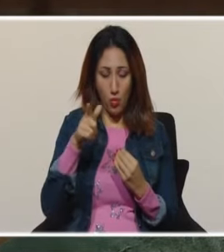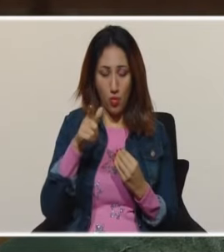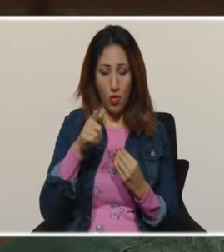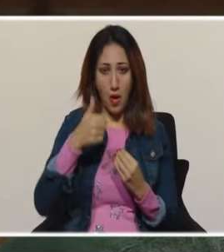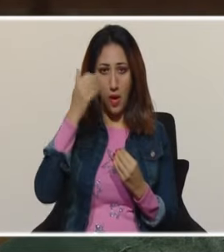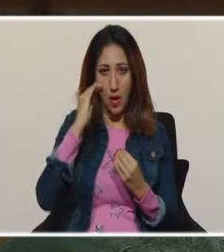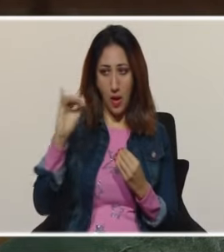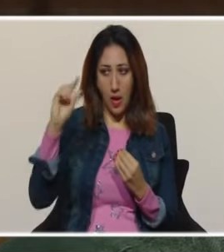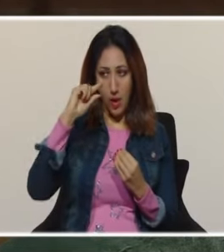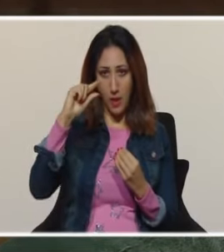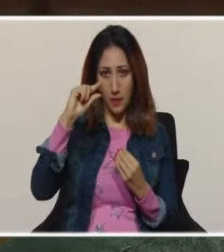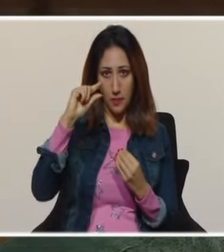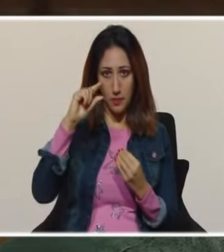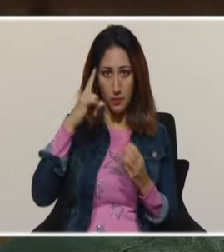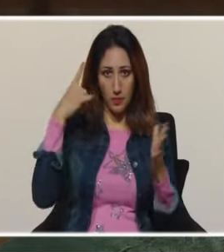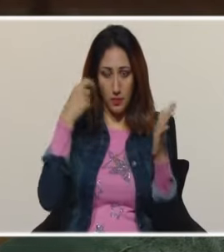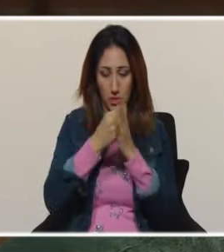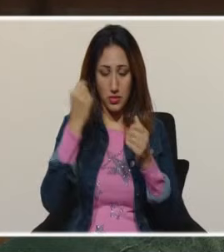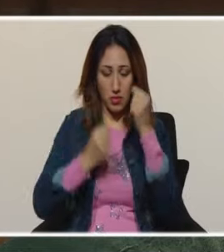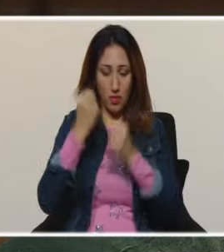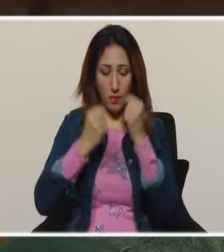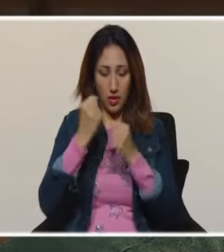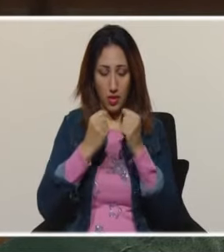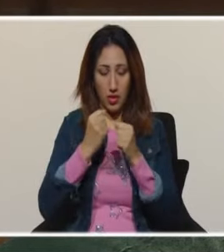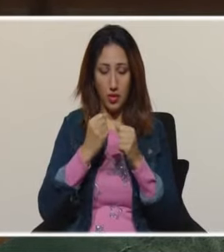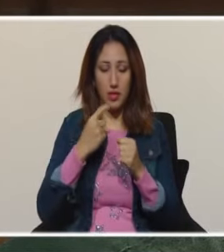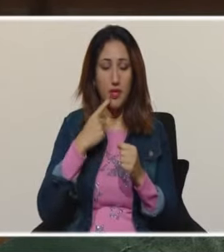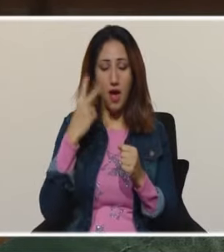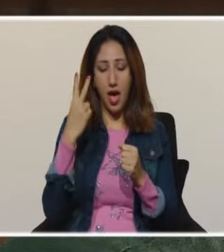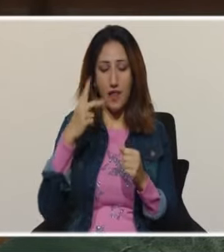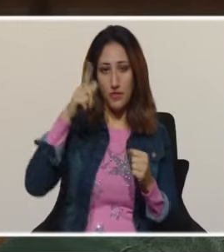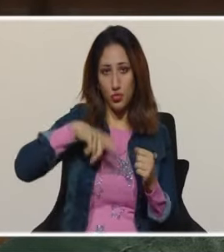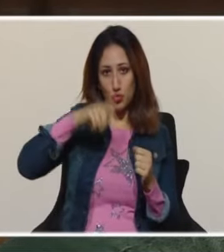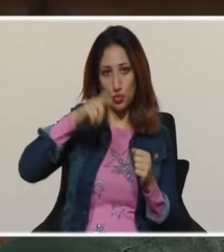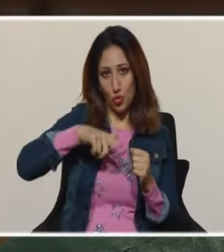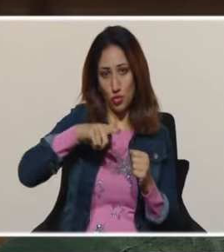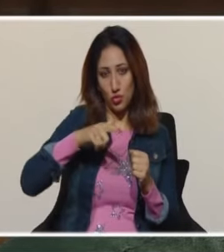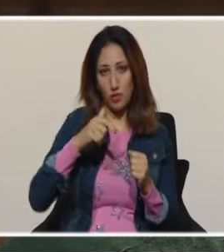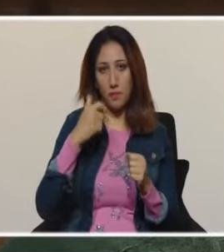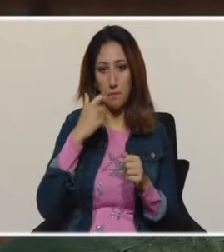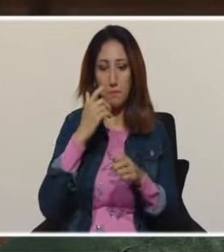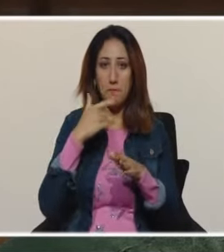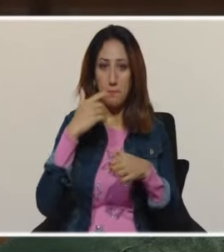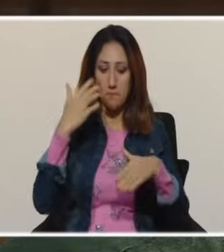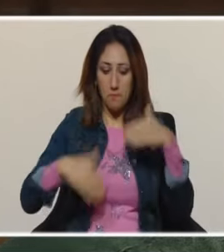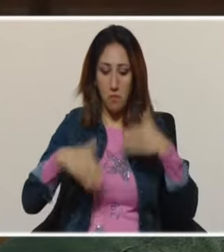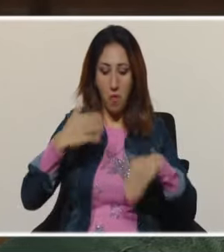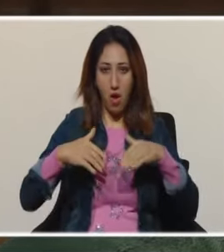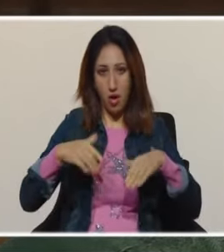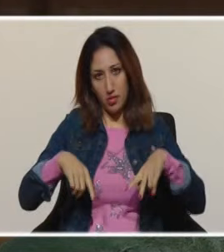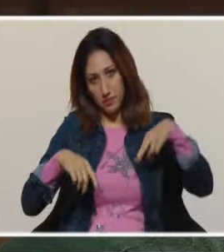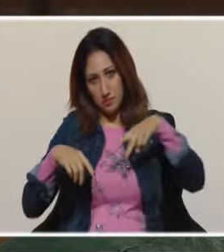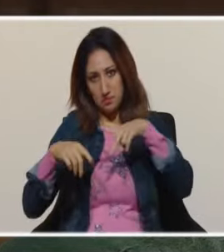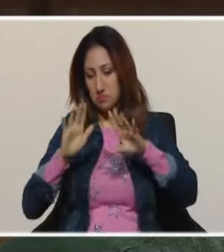أحمد العمدة لحادث سيارة سنة 2016، وده أدى لإعاقة بالساقين، أفقدته